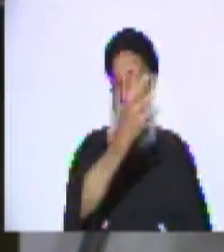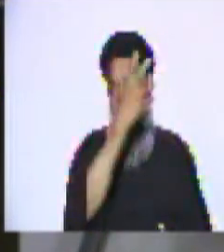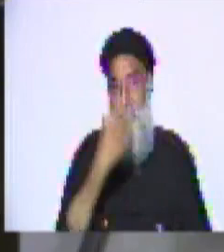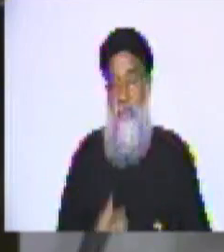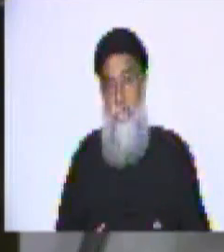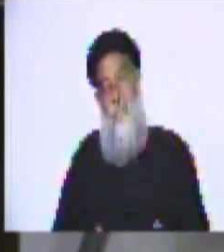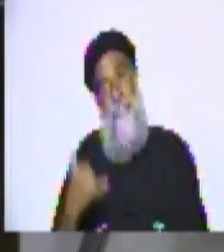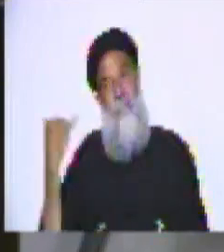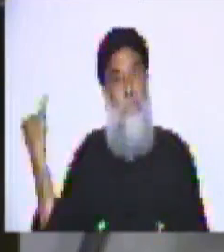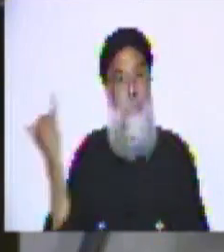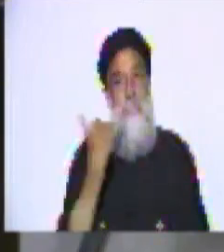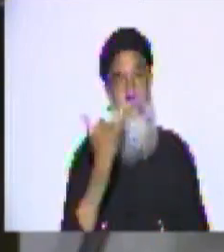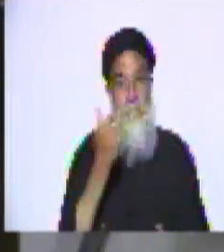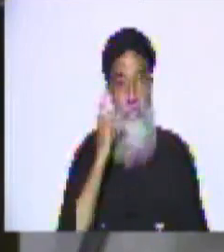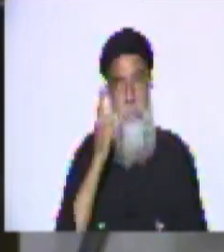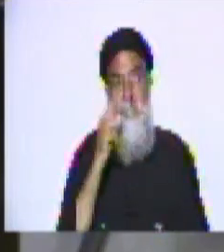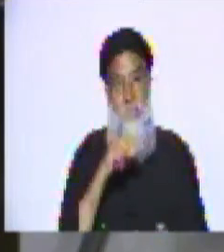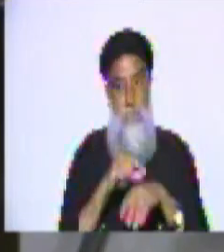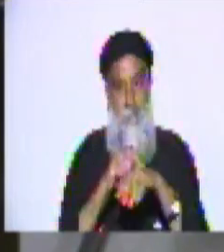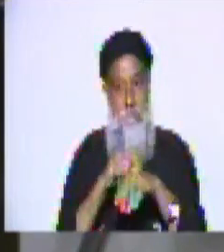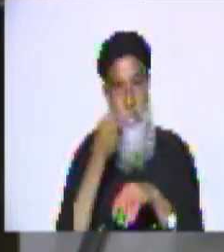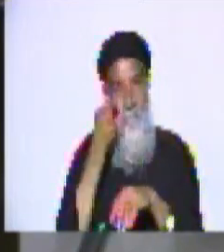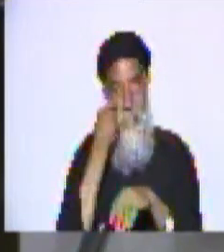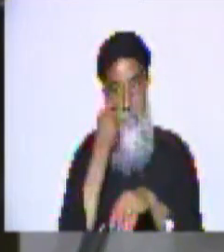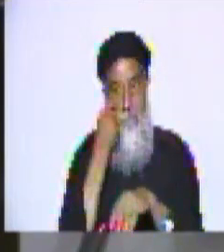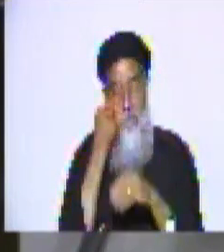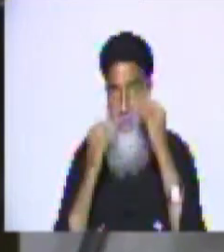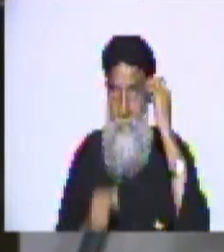ان الانسان يعرف ازاي